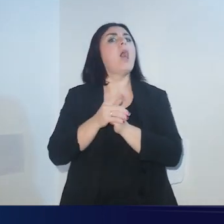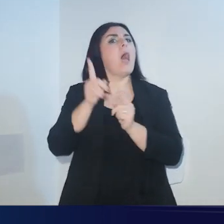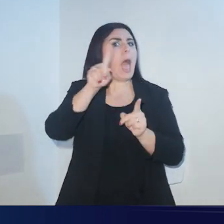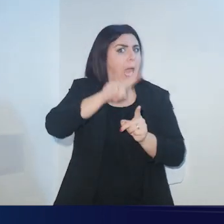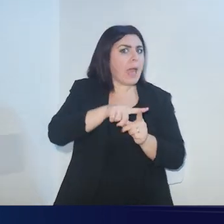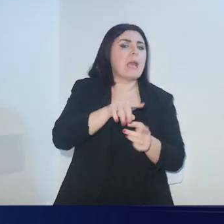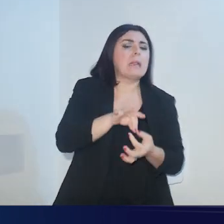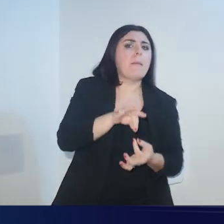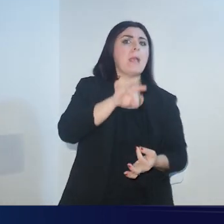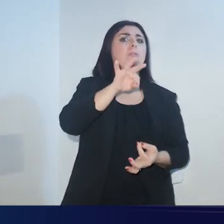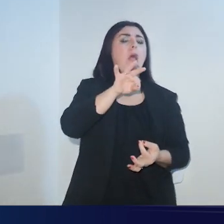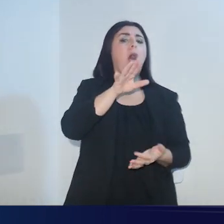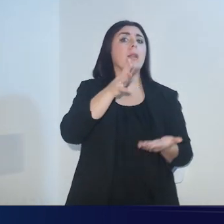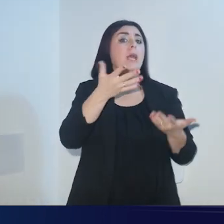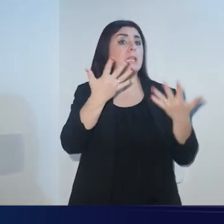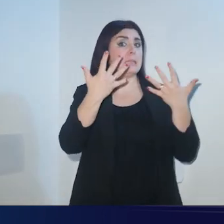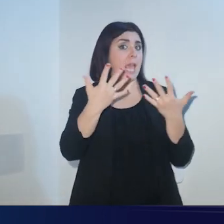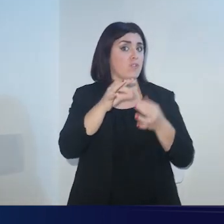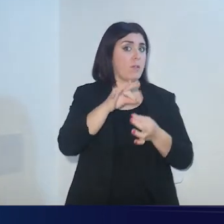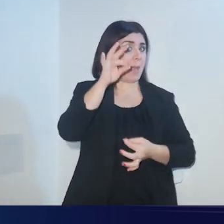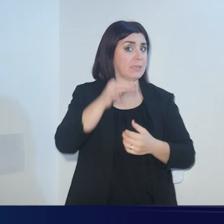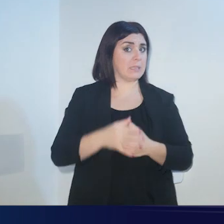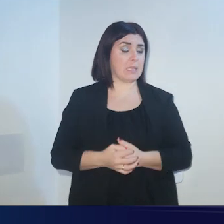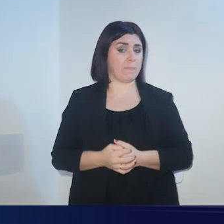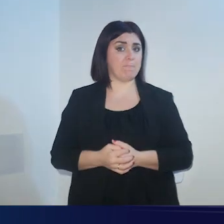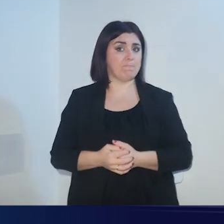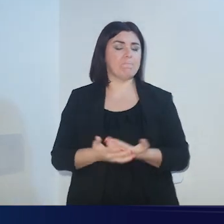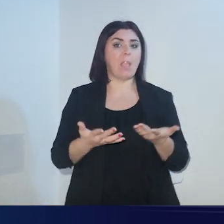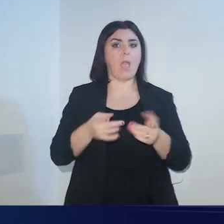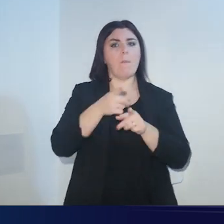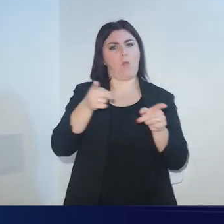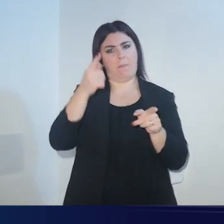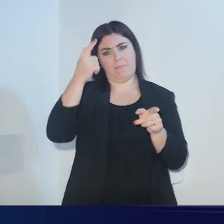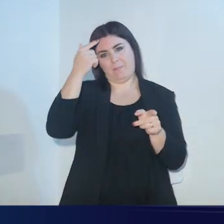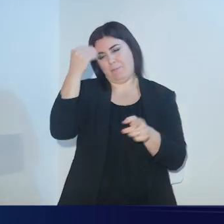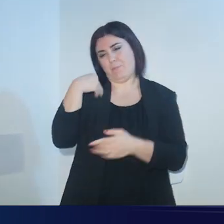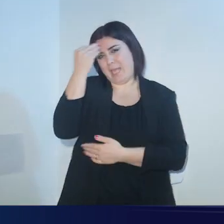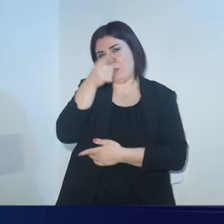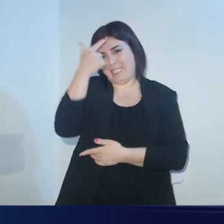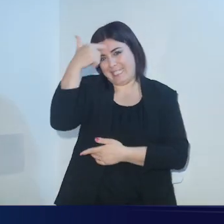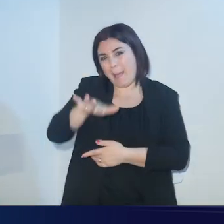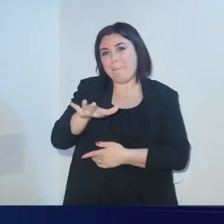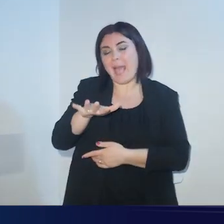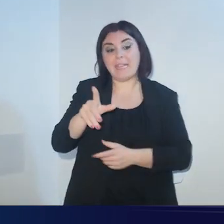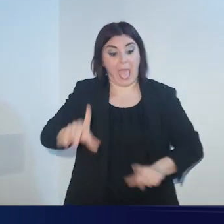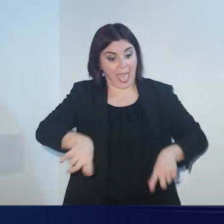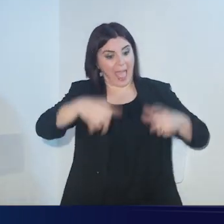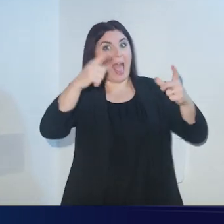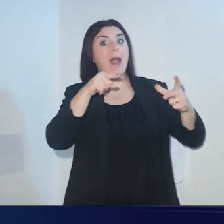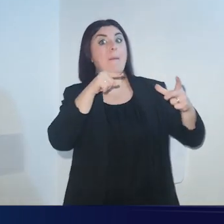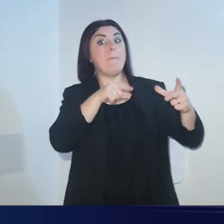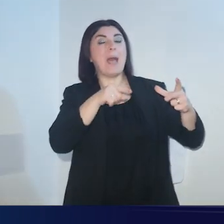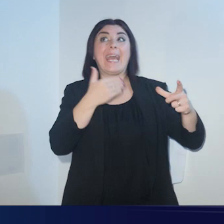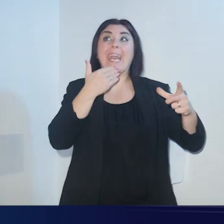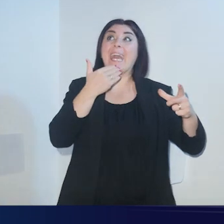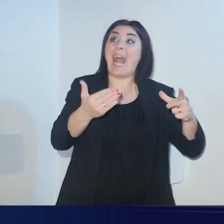dimensioni anche di 10 metri. Però penso sapete che gli alberi, grazie